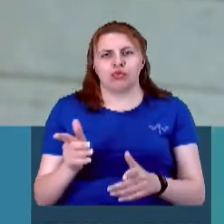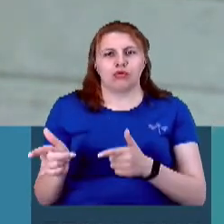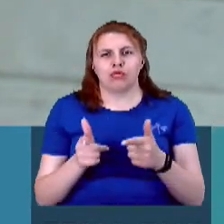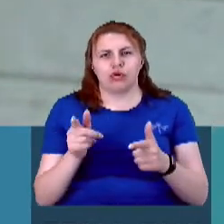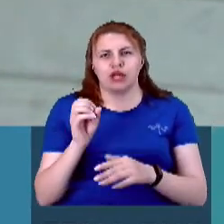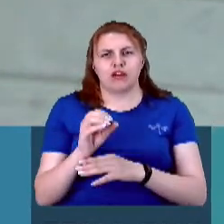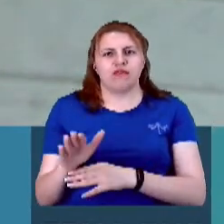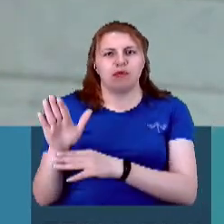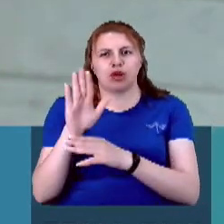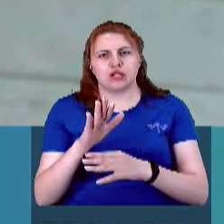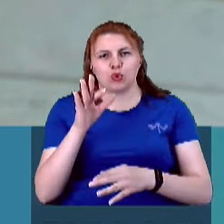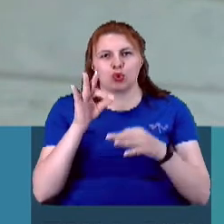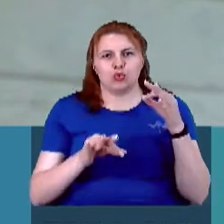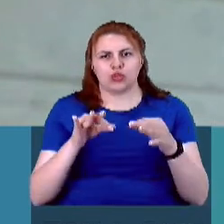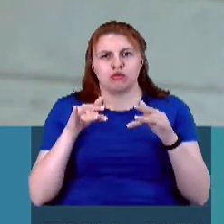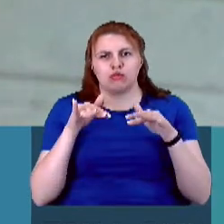з прав людини.